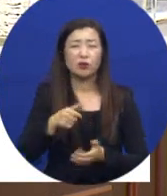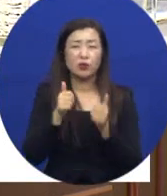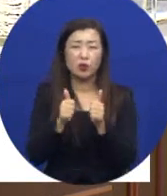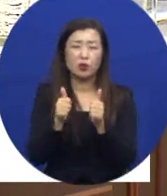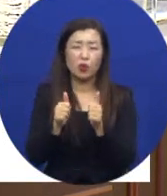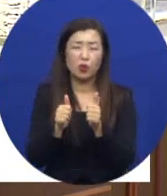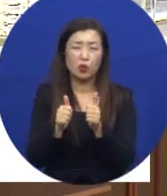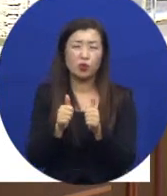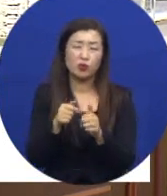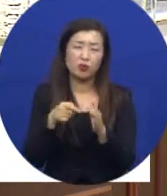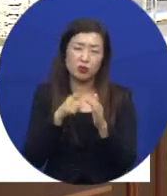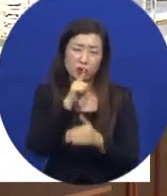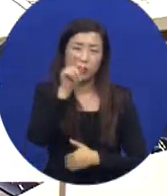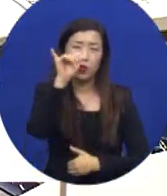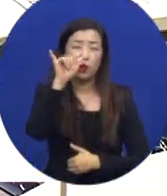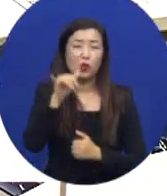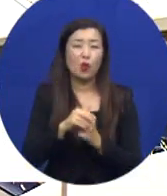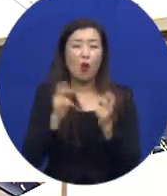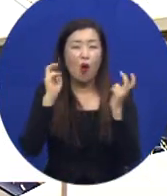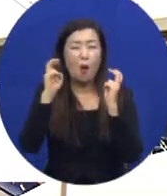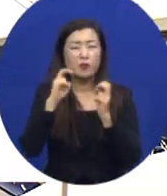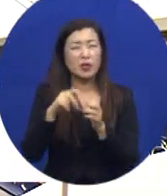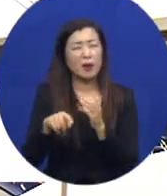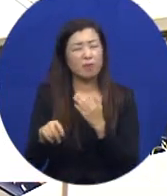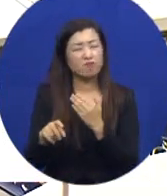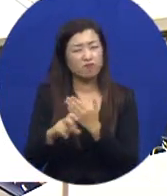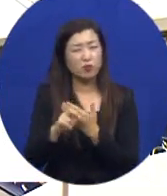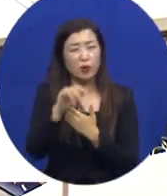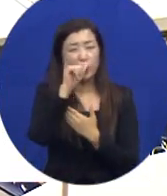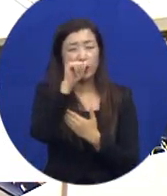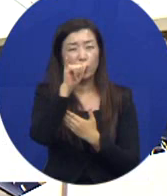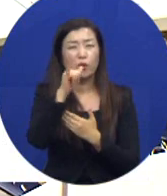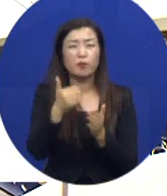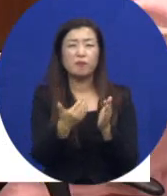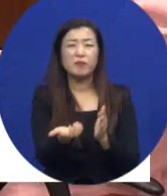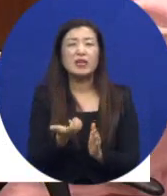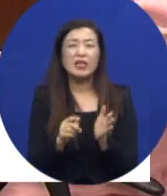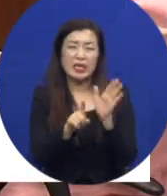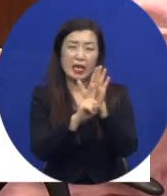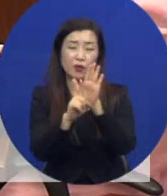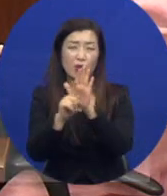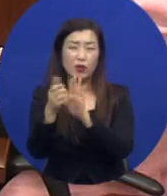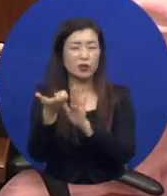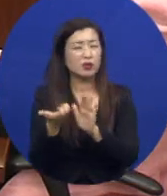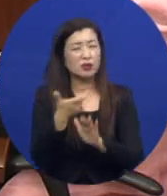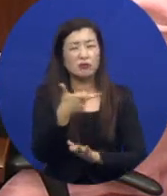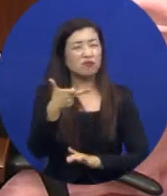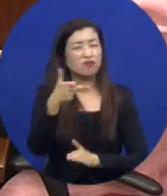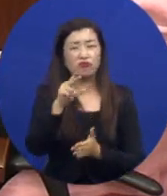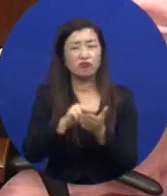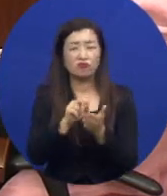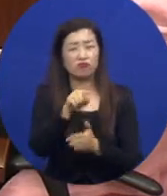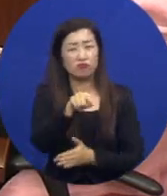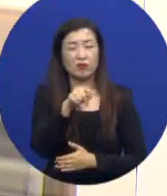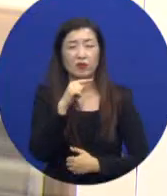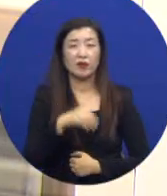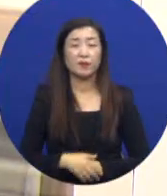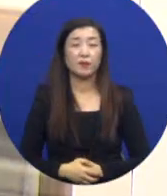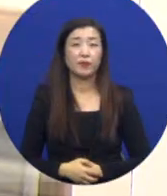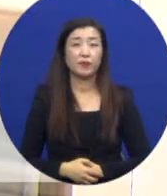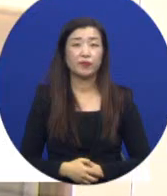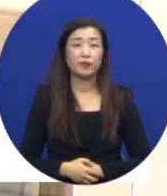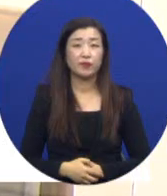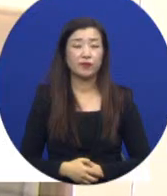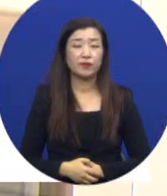전에 힘 알리고 업체 편법 운행에 대한 단속도 사전에 예고한 햄 등 규제 의지가 없다는 겁니다 그러던